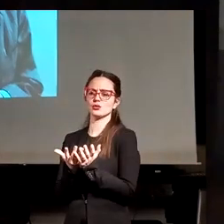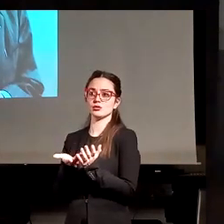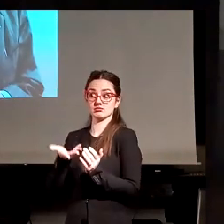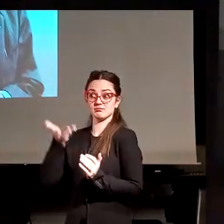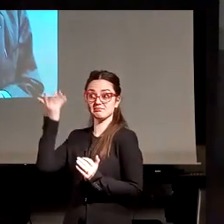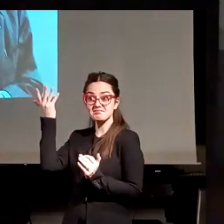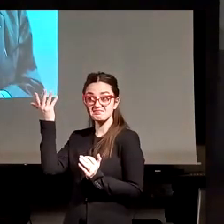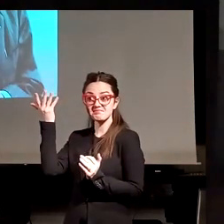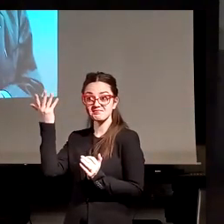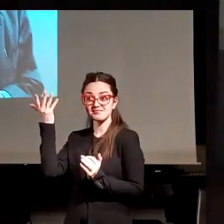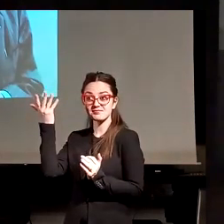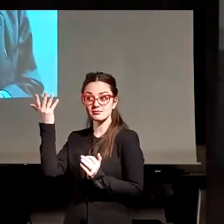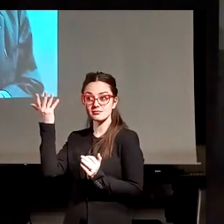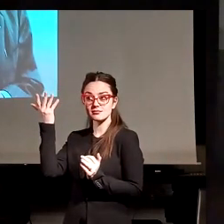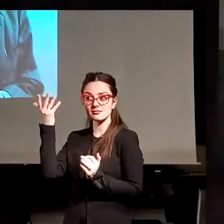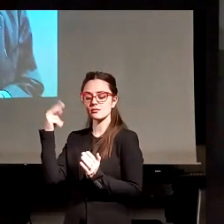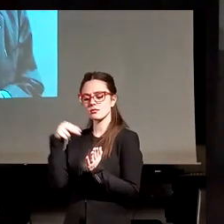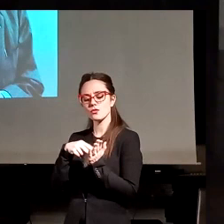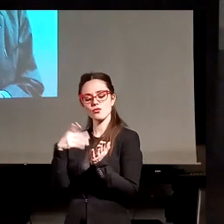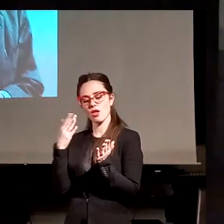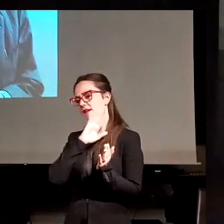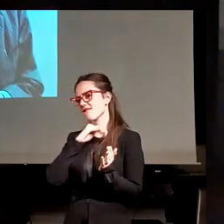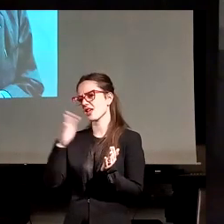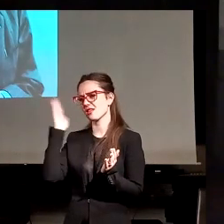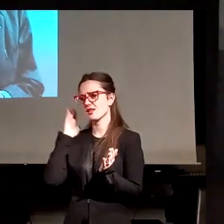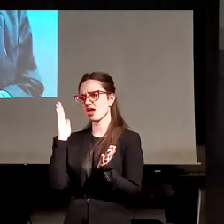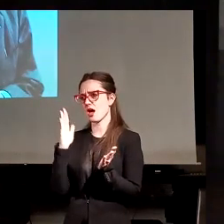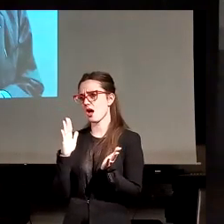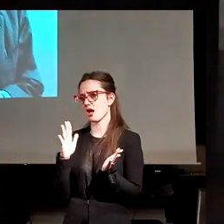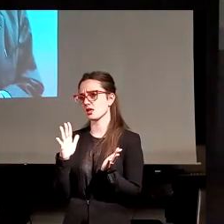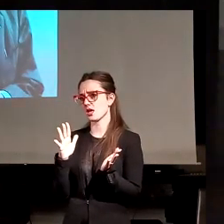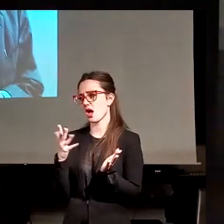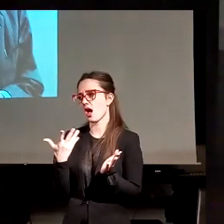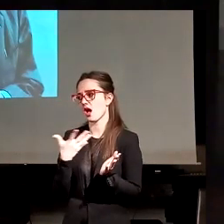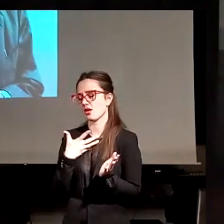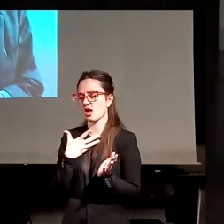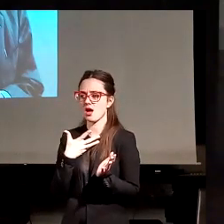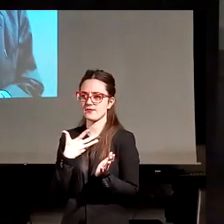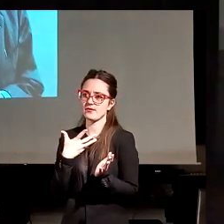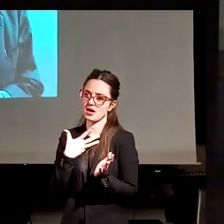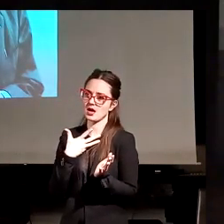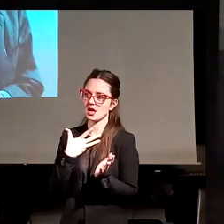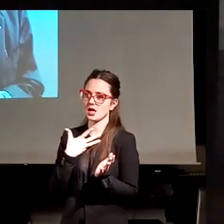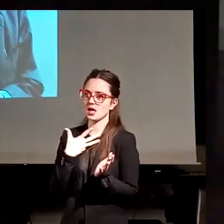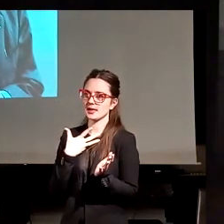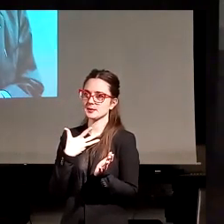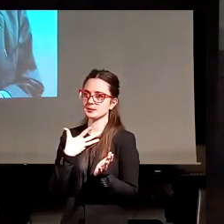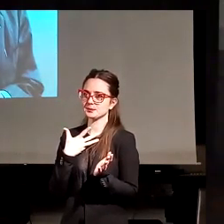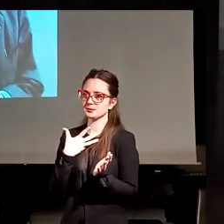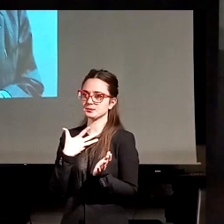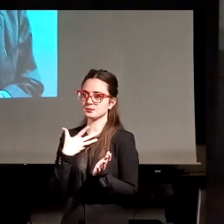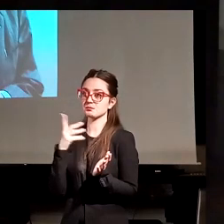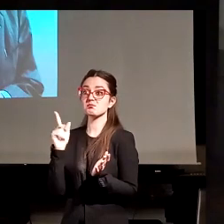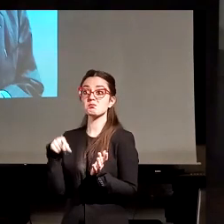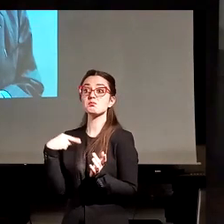diciamo nella nella vecchiaia aveva aveva una poi forse anche il physique